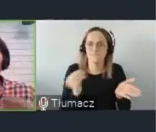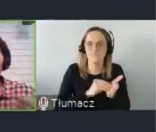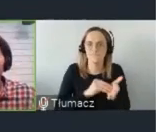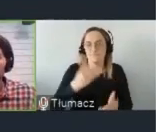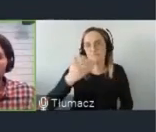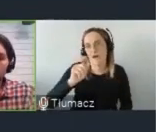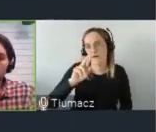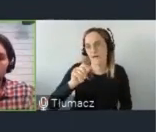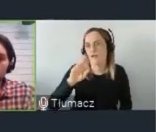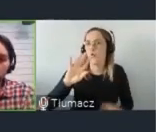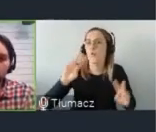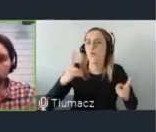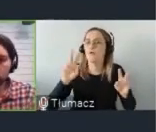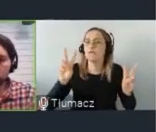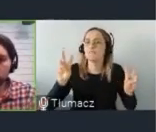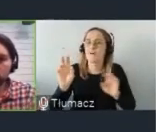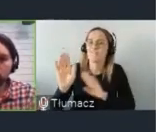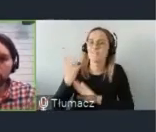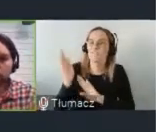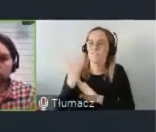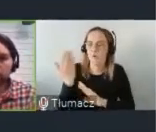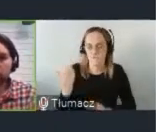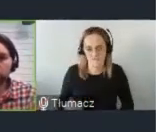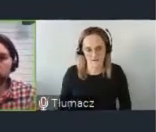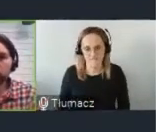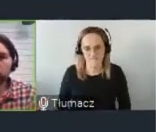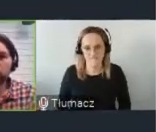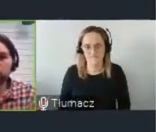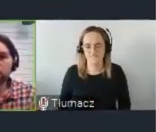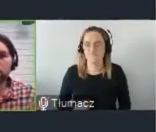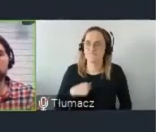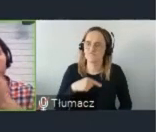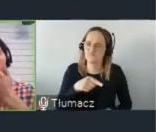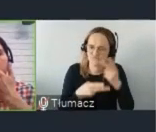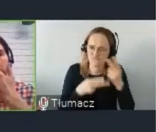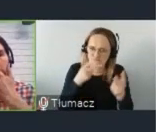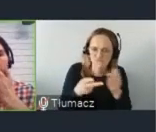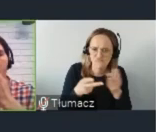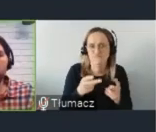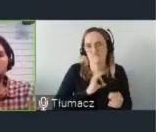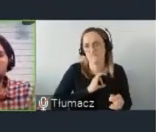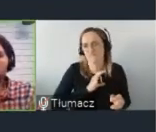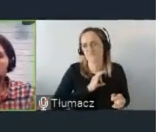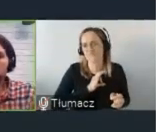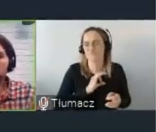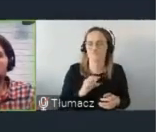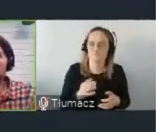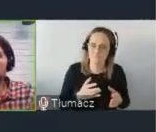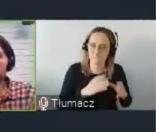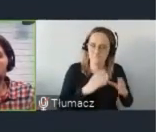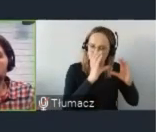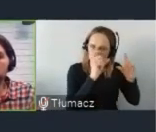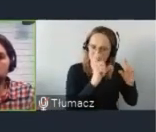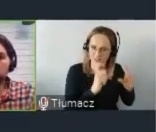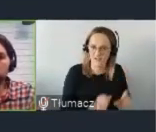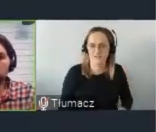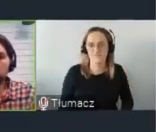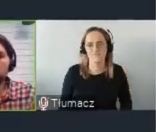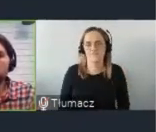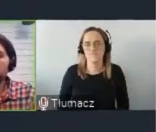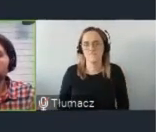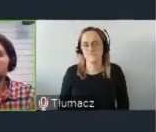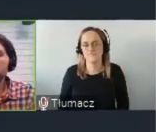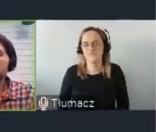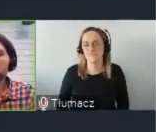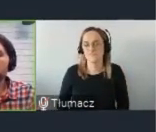będzie wywoływało tą rzeczywistość rozszerzoną. No ja przejrzę moje zasoby znowu i moim zdjęciem, które będzie